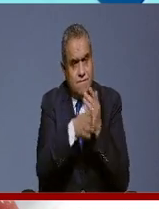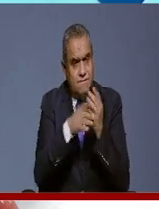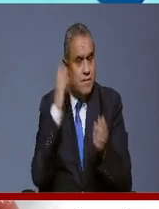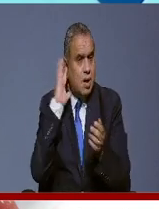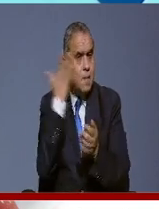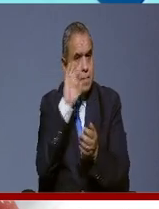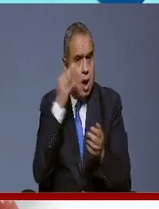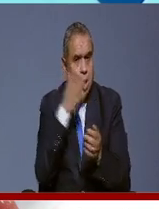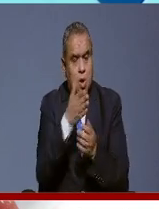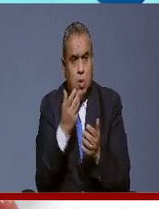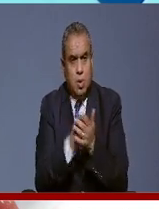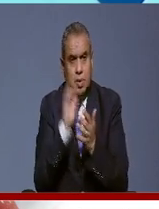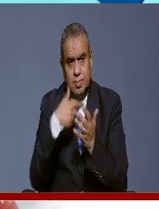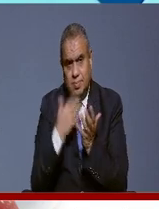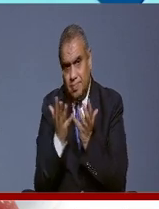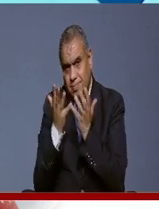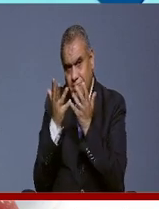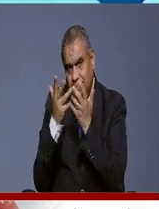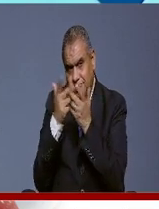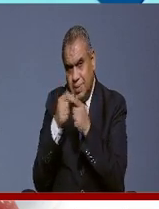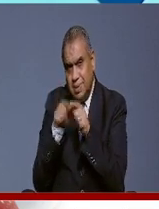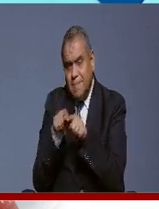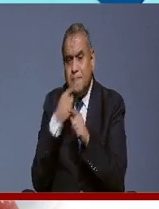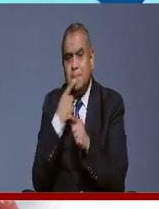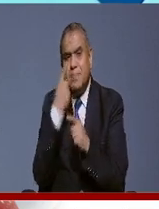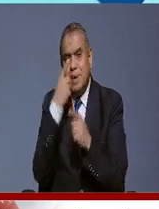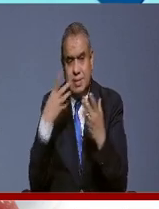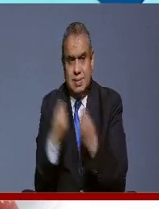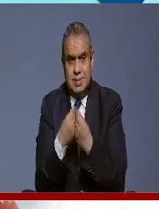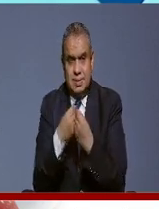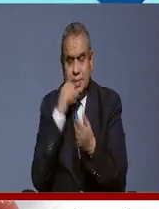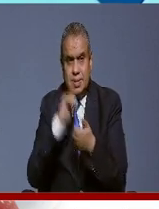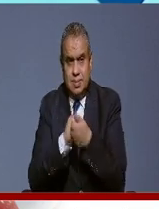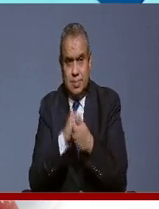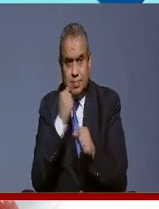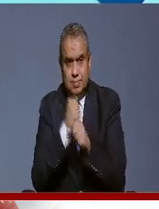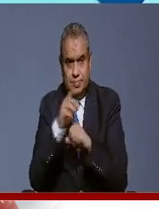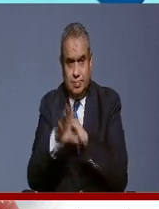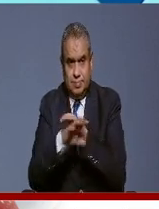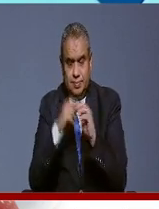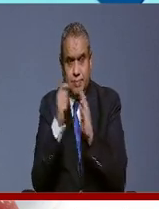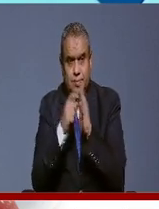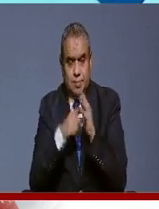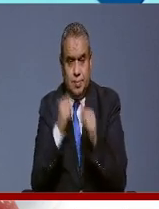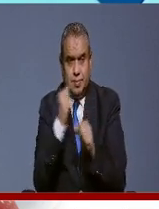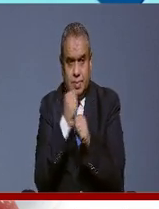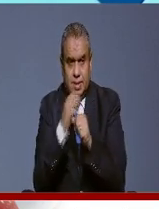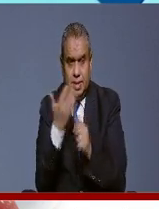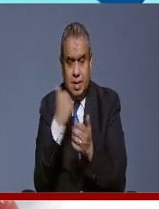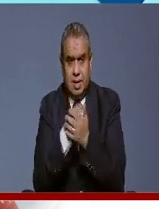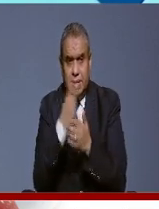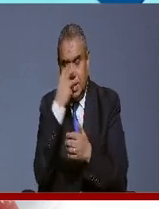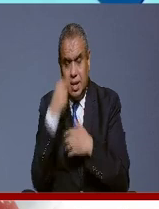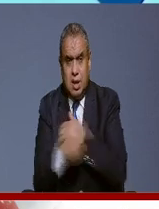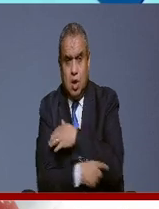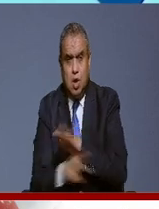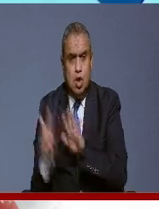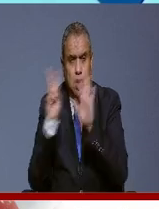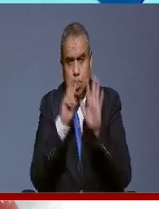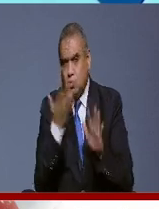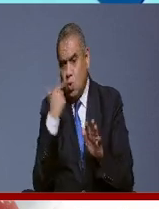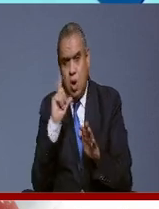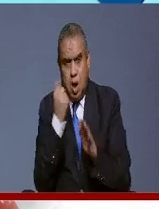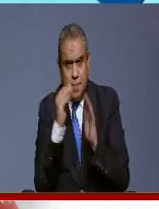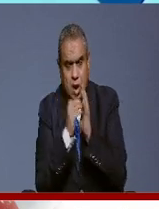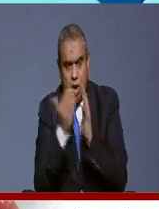هو التنسيق ان احنا نستخدمها. ويمكن كان لينا الشرف الأسبوع اللي فات واللي قبليه،